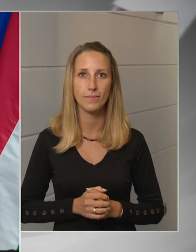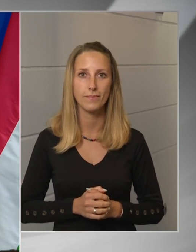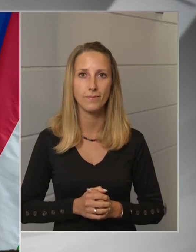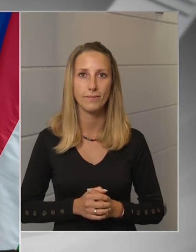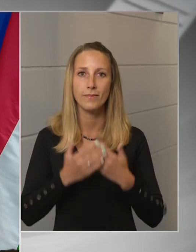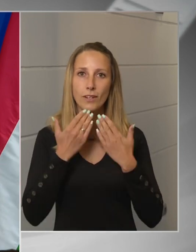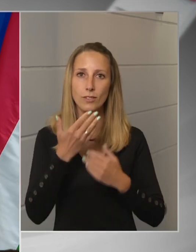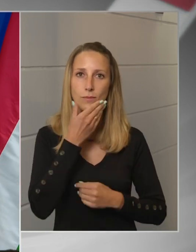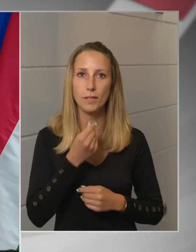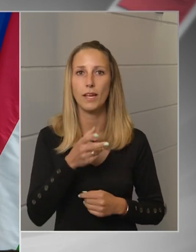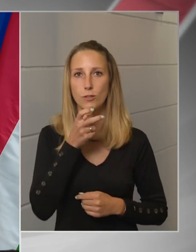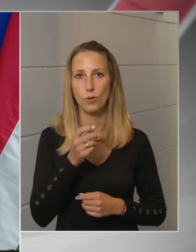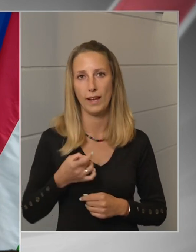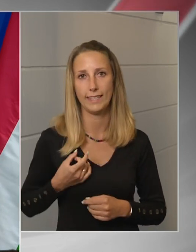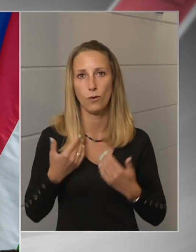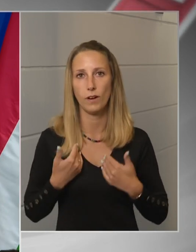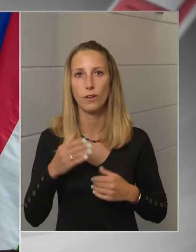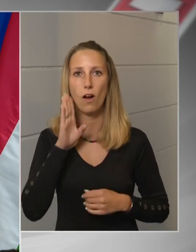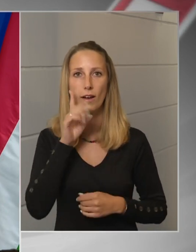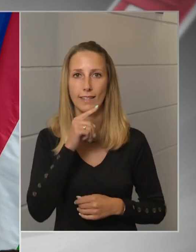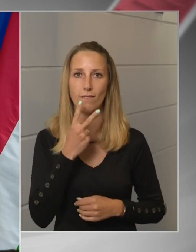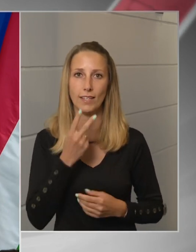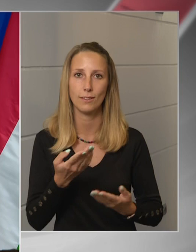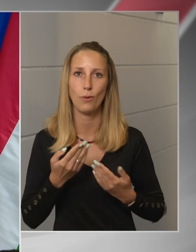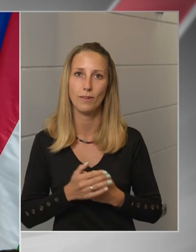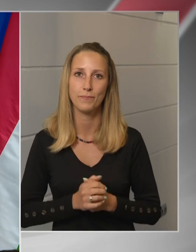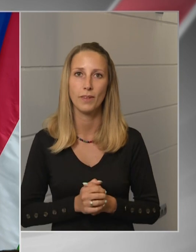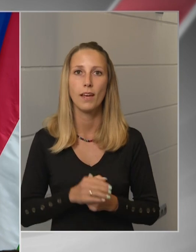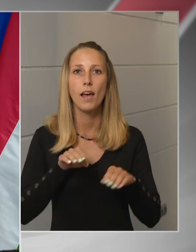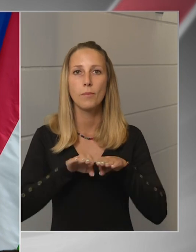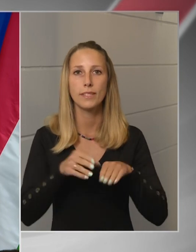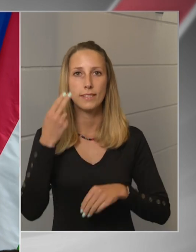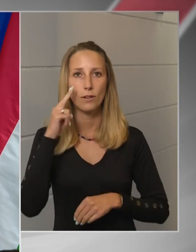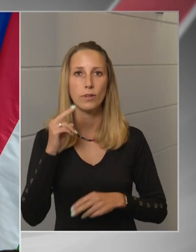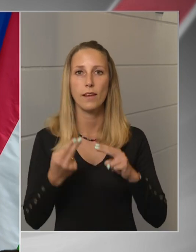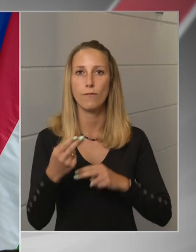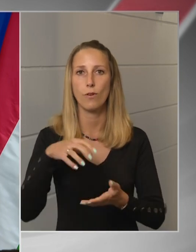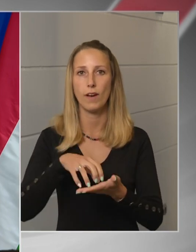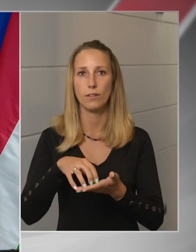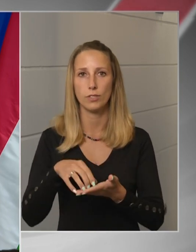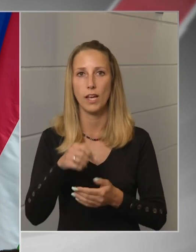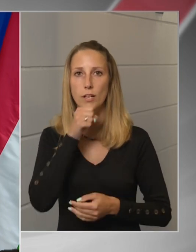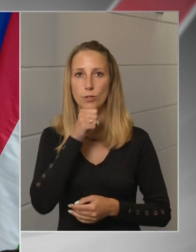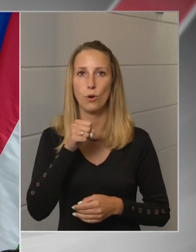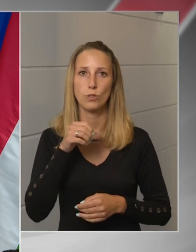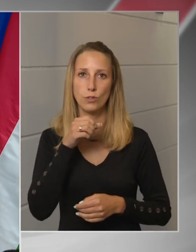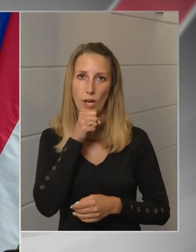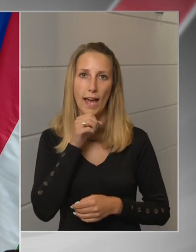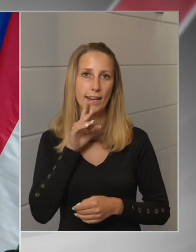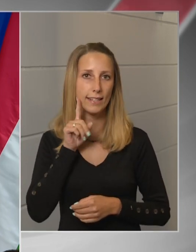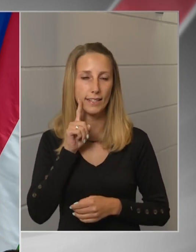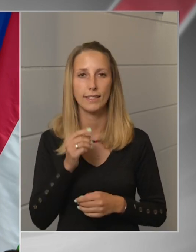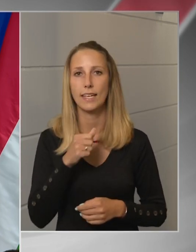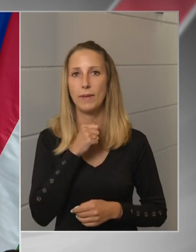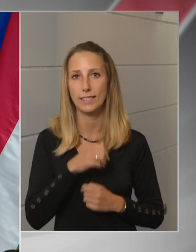Köszönöm szépen, Csúha Jildikó vagyok az ATV-től. Miniszter úr, egy fővárosi soroksári gimnáziumban, a